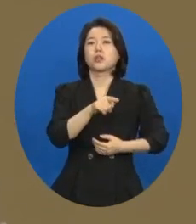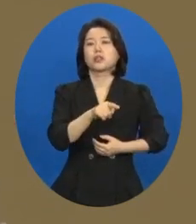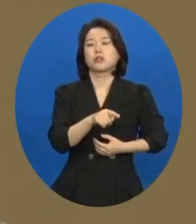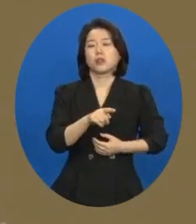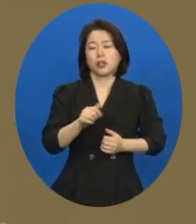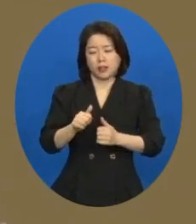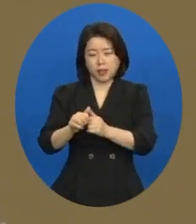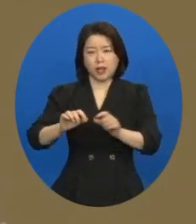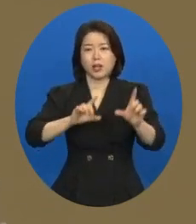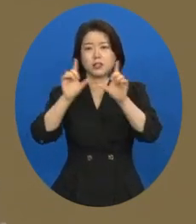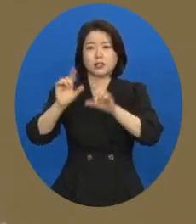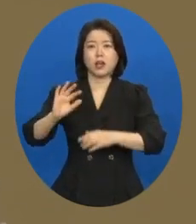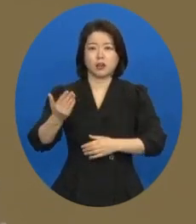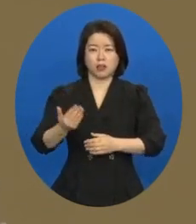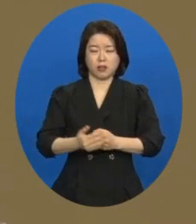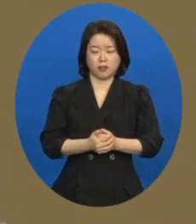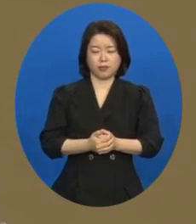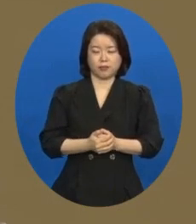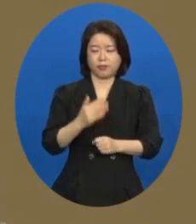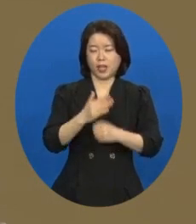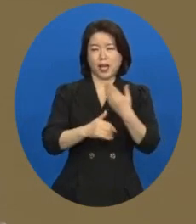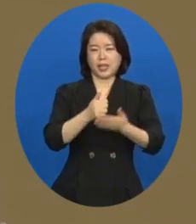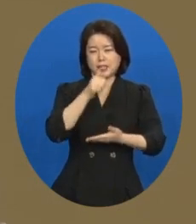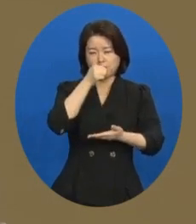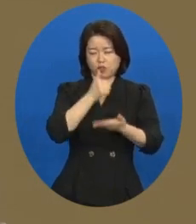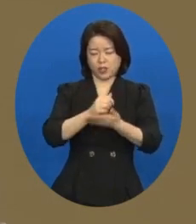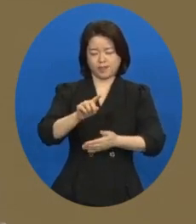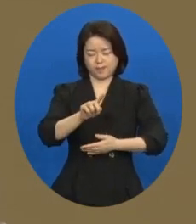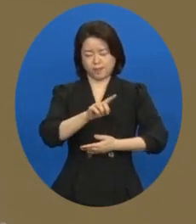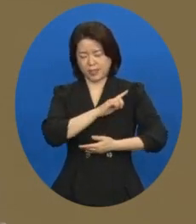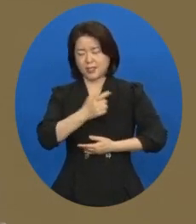하나님은 죄를 가장 싫어하시는 분이십니다.